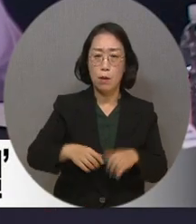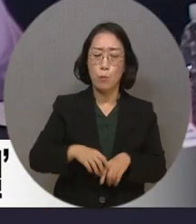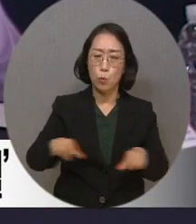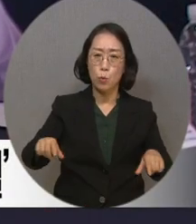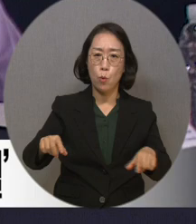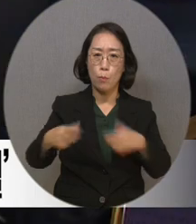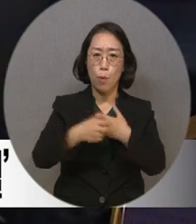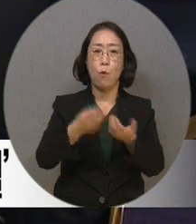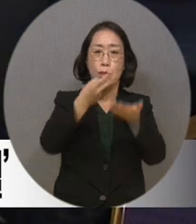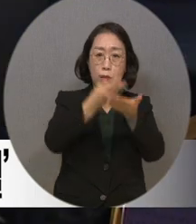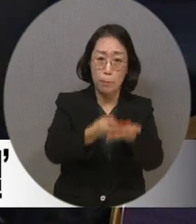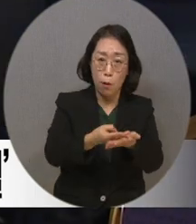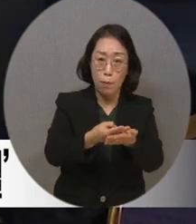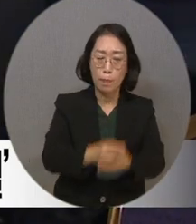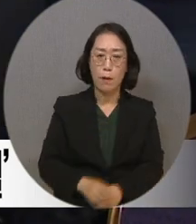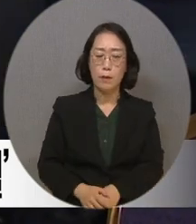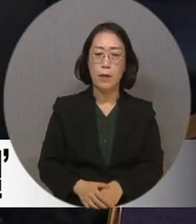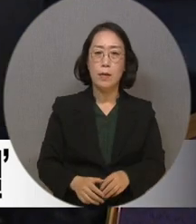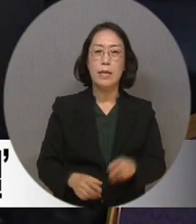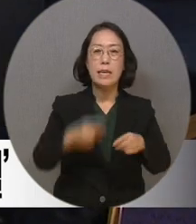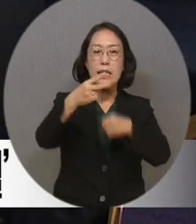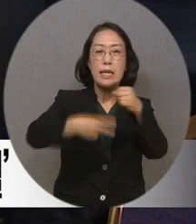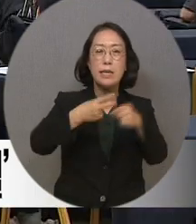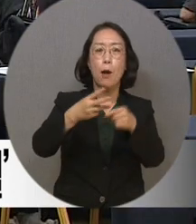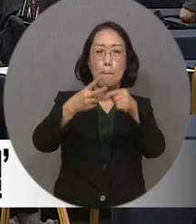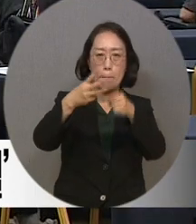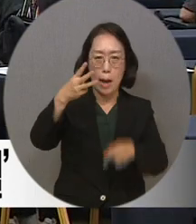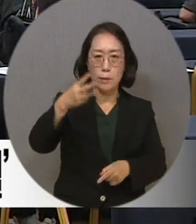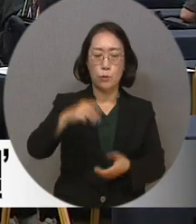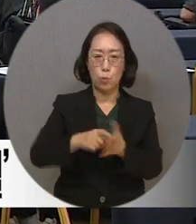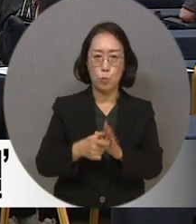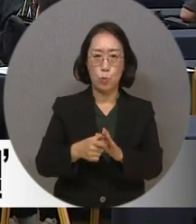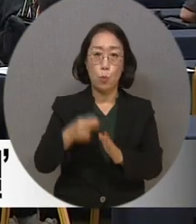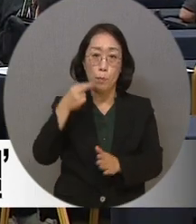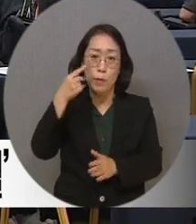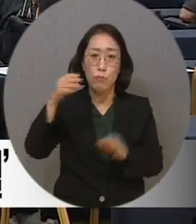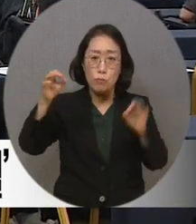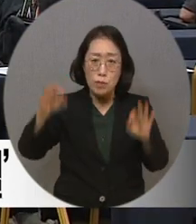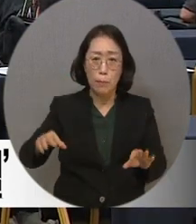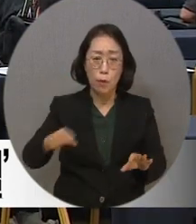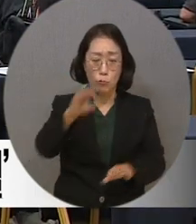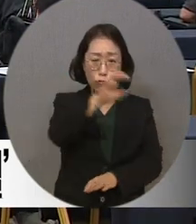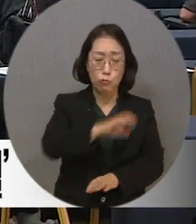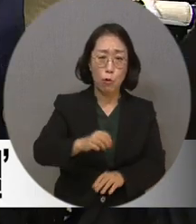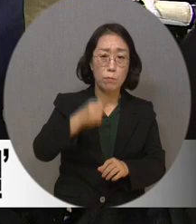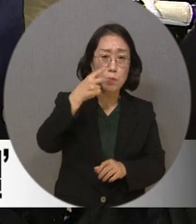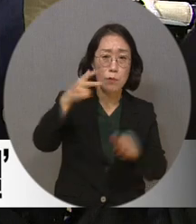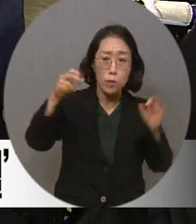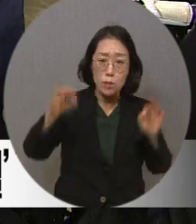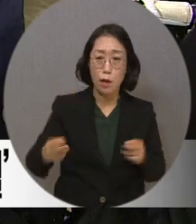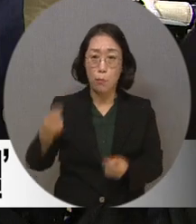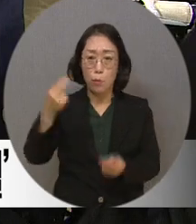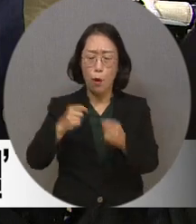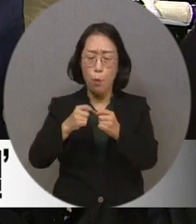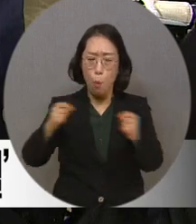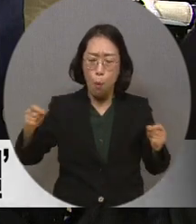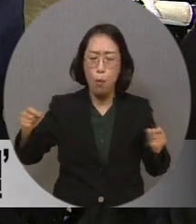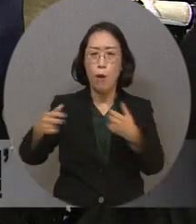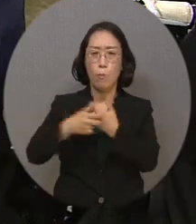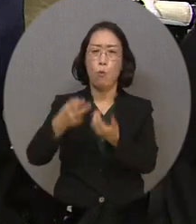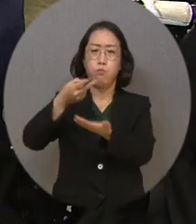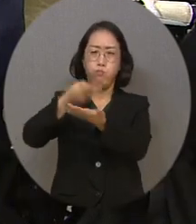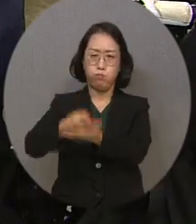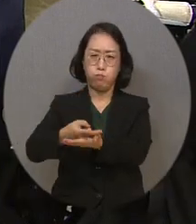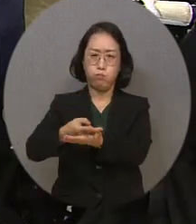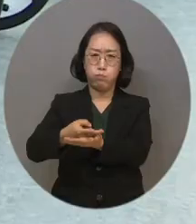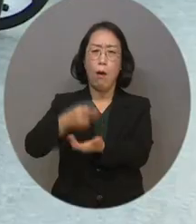입원 치료 기간은 30개월 정도로 미국 평균 2, 3개월, 유럽 평균 7개월인 것과 비교해 상당한 차이를